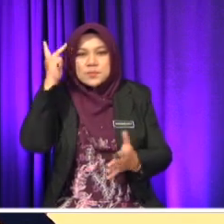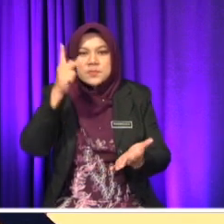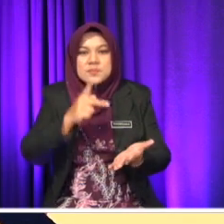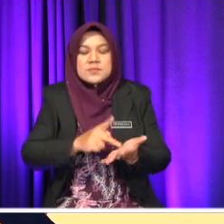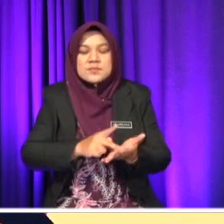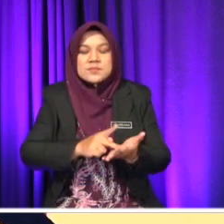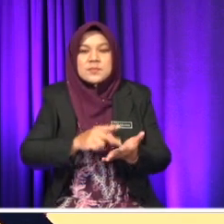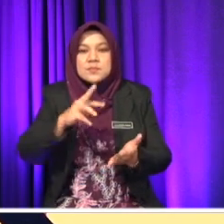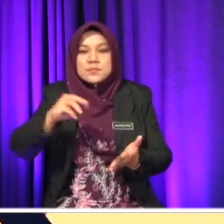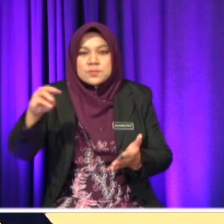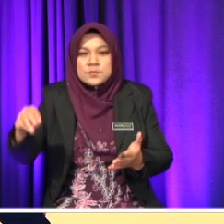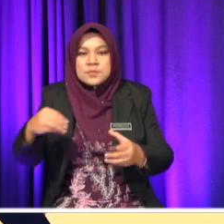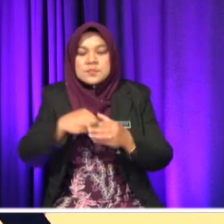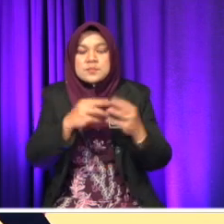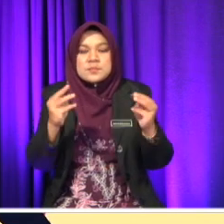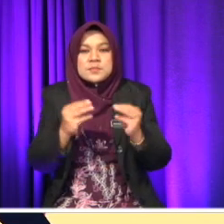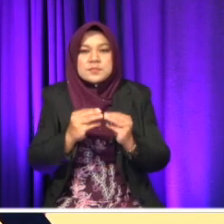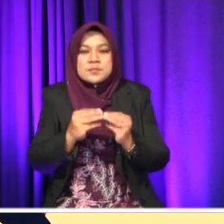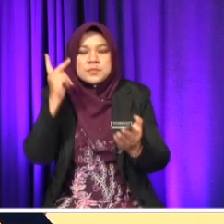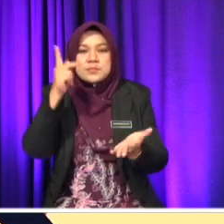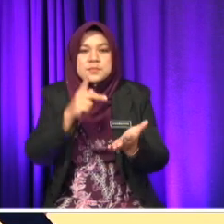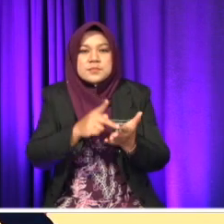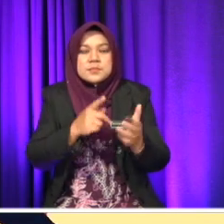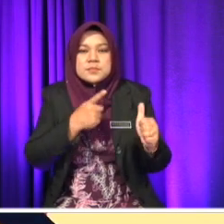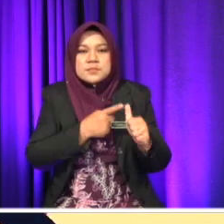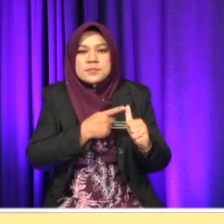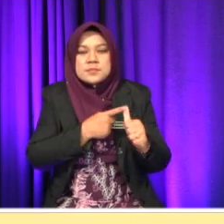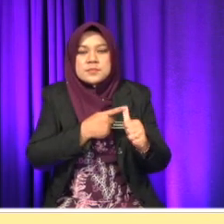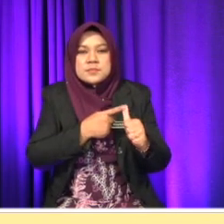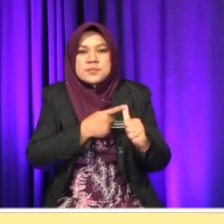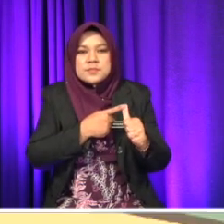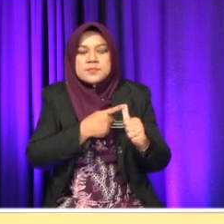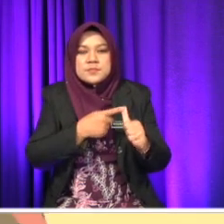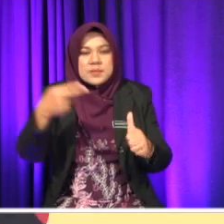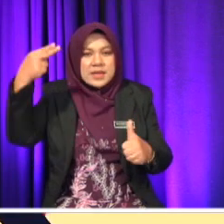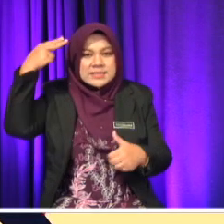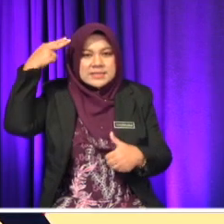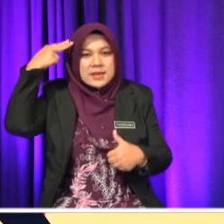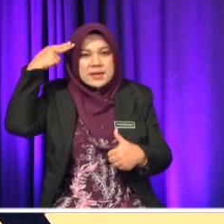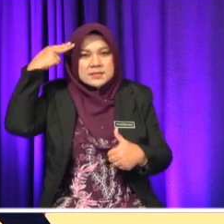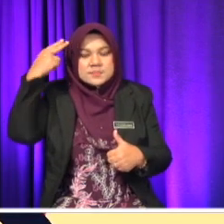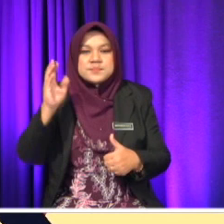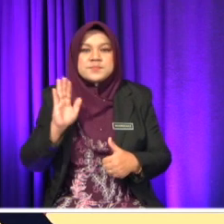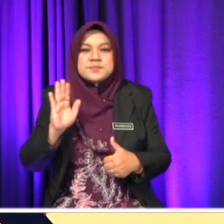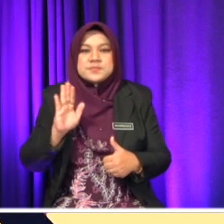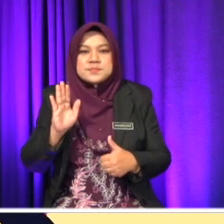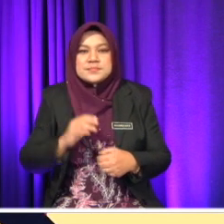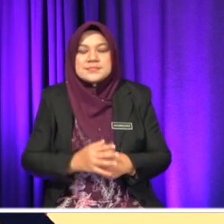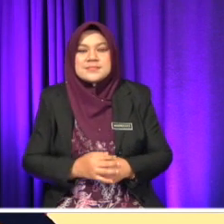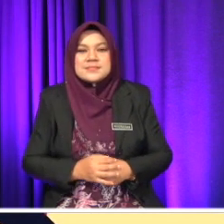adik-adik yang berada dalam Google Mic cegukan yang pertama kita ada Muhammad Hasan angkat tangan